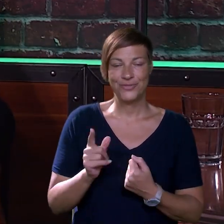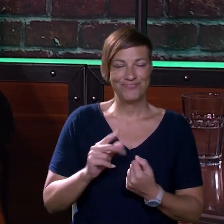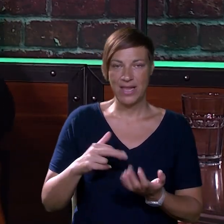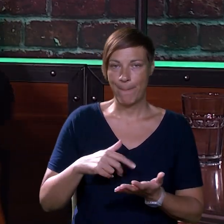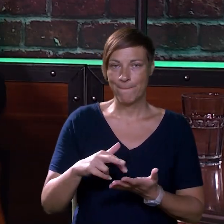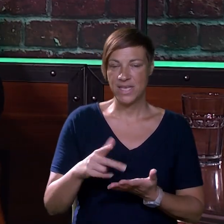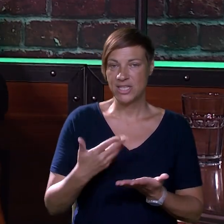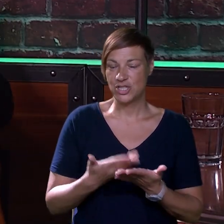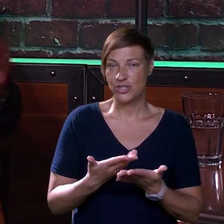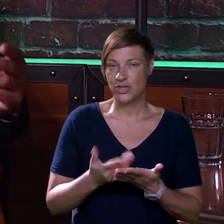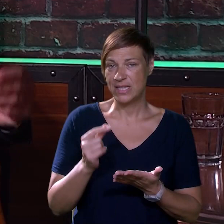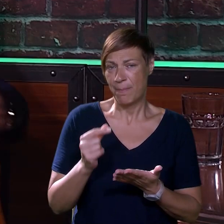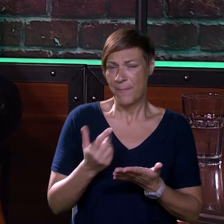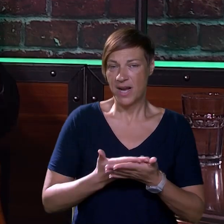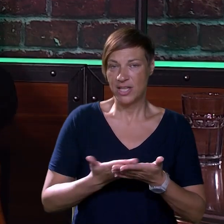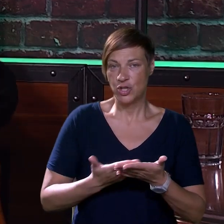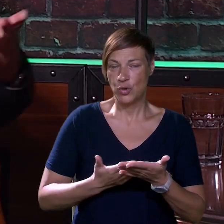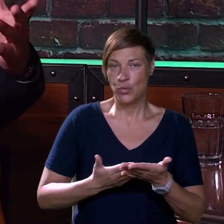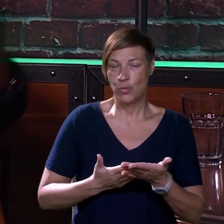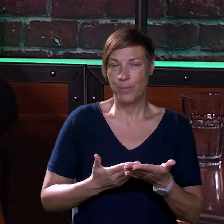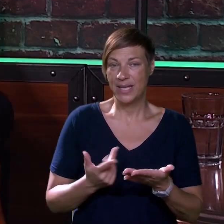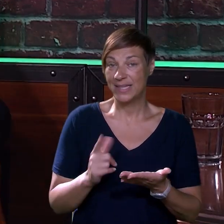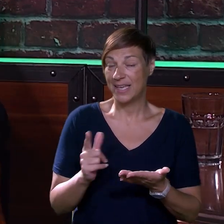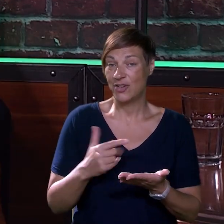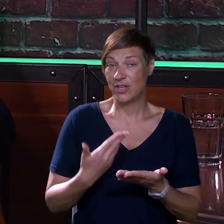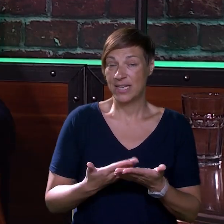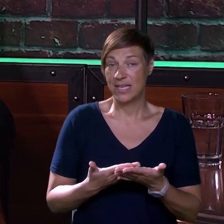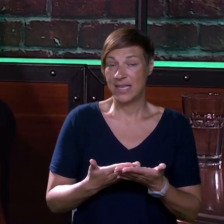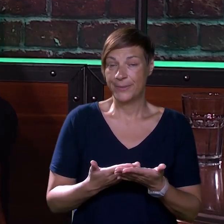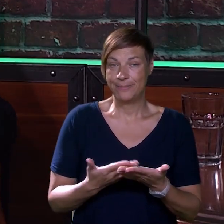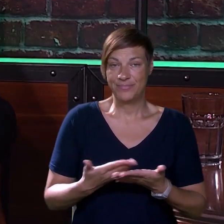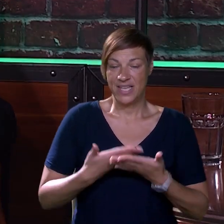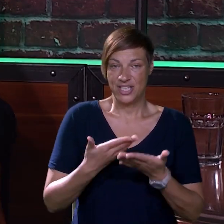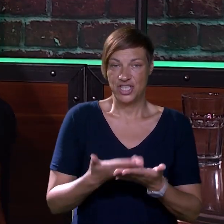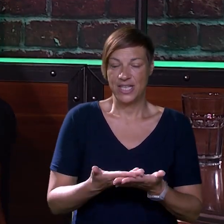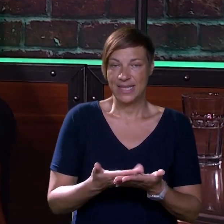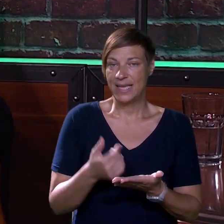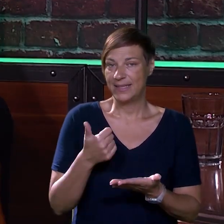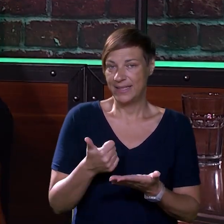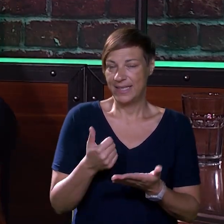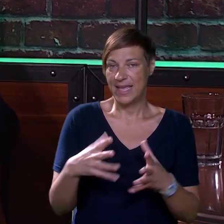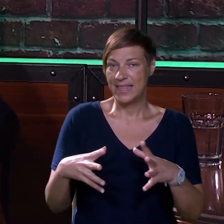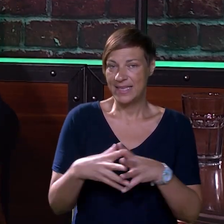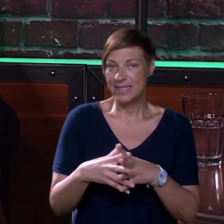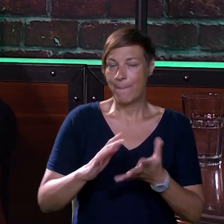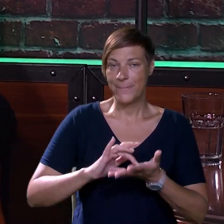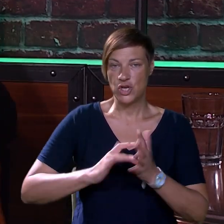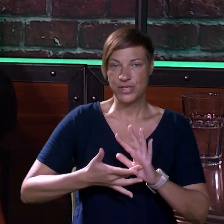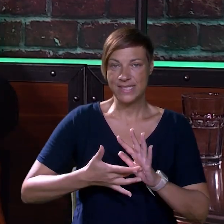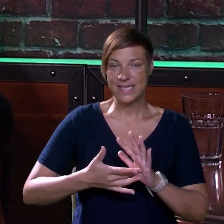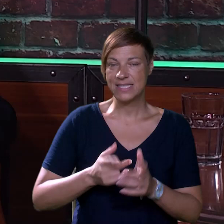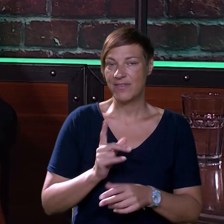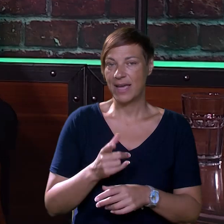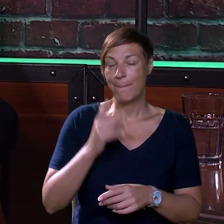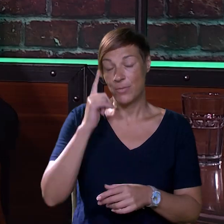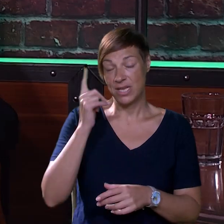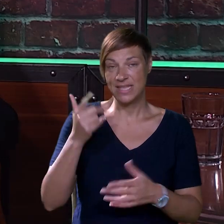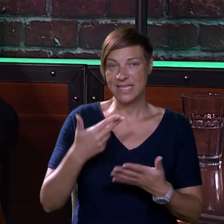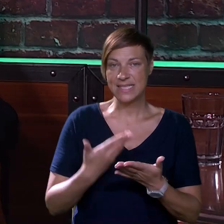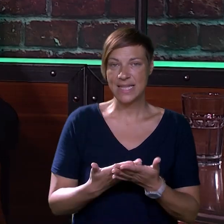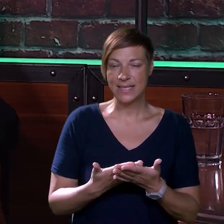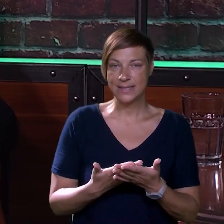išlo. To potreban jedan sitni dokumenat koji ako on nije saglasan neće ti dati. Znači, jedna simbioza svega i moram znati